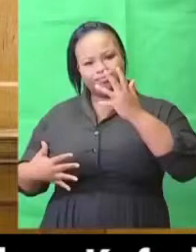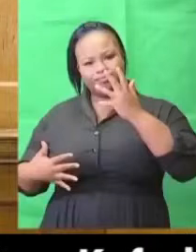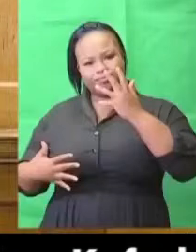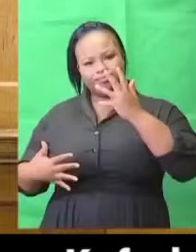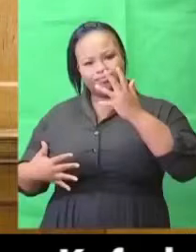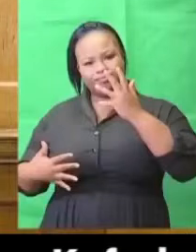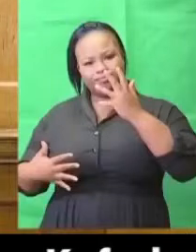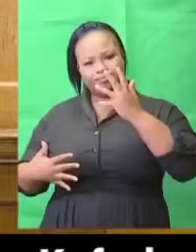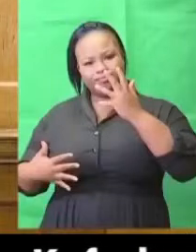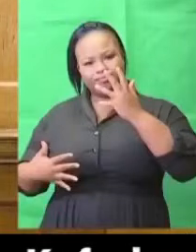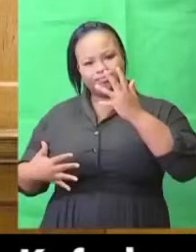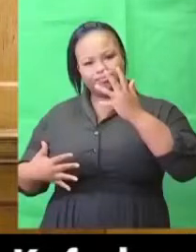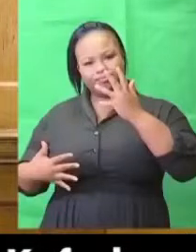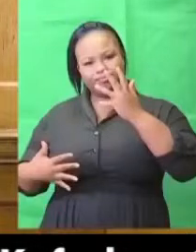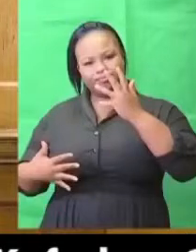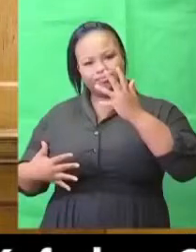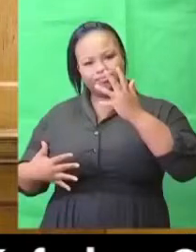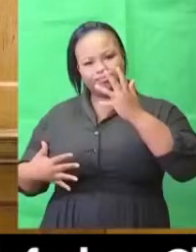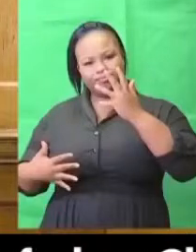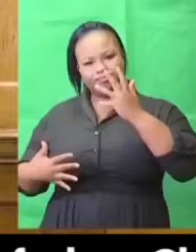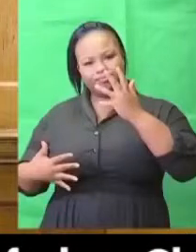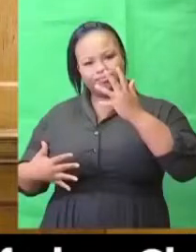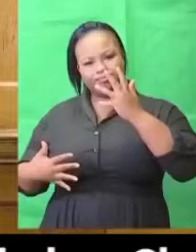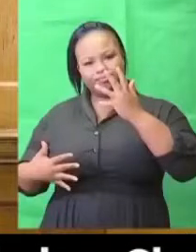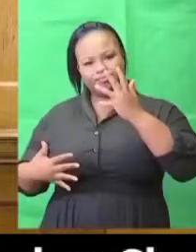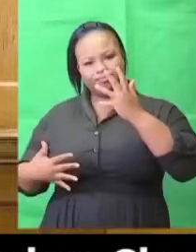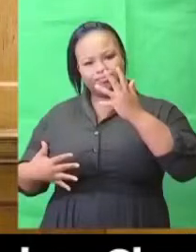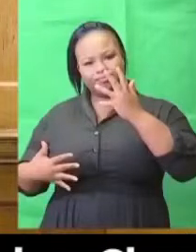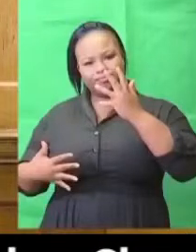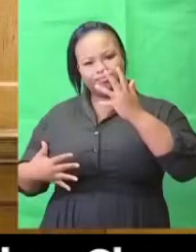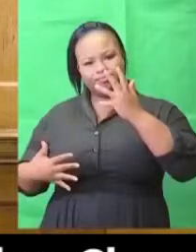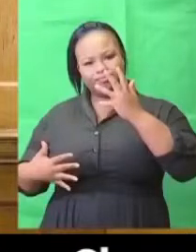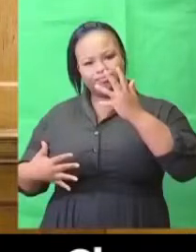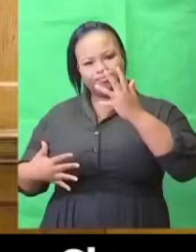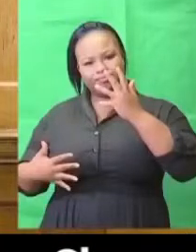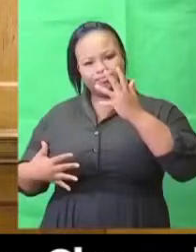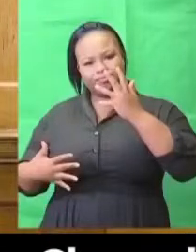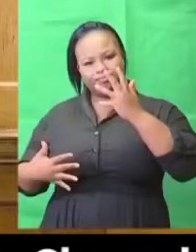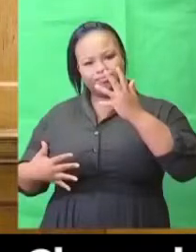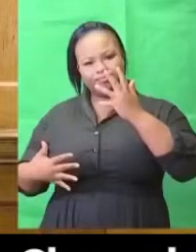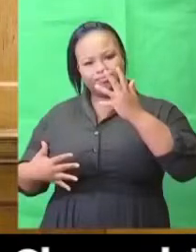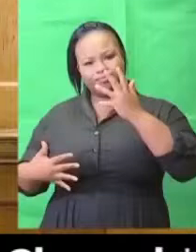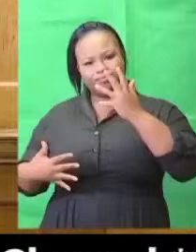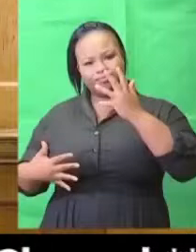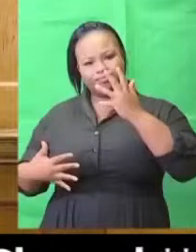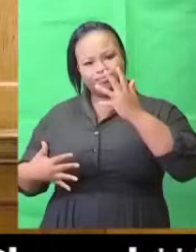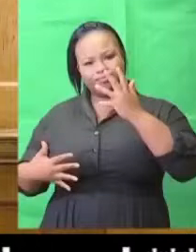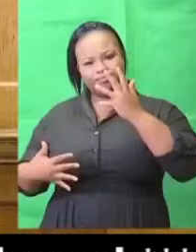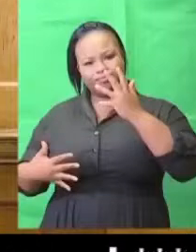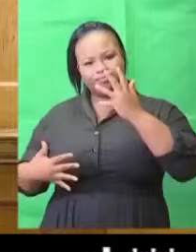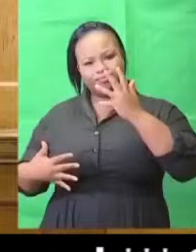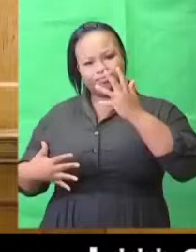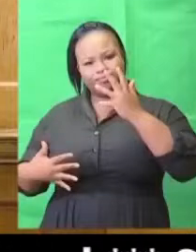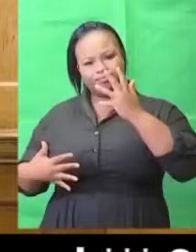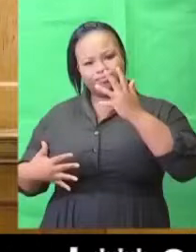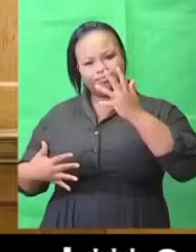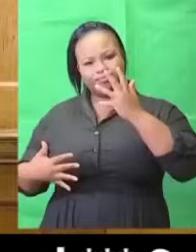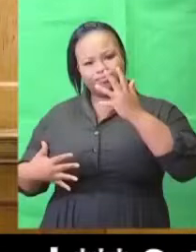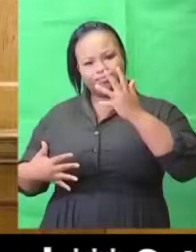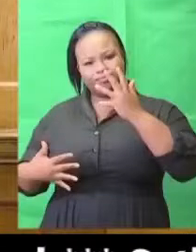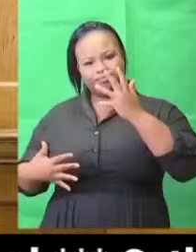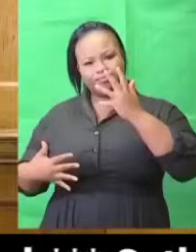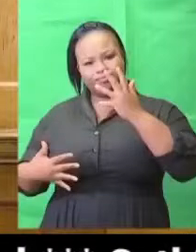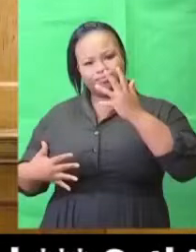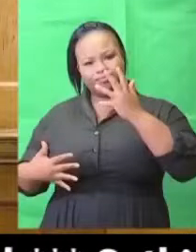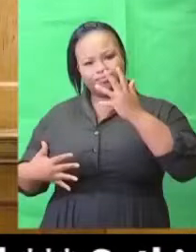ขอจบใบวัดสายพันธุ์ใหม่นี้คงจะดีใจว่าเมื่อไม่มีแผนยุทธการร่วมจากฝ่าย